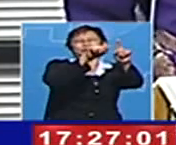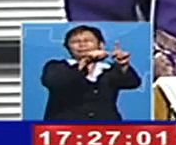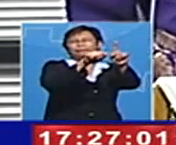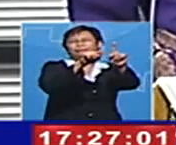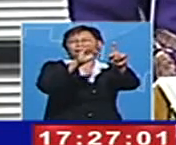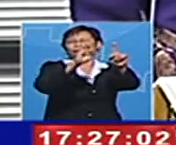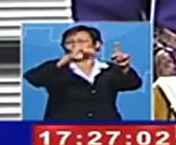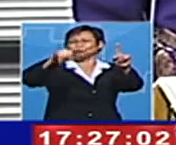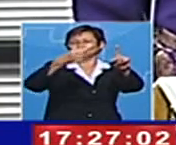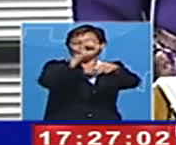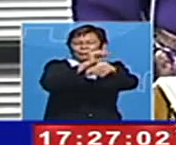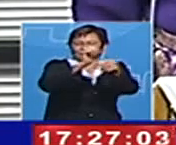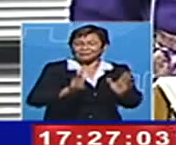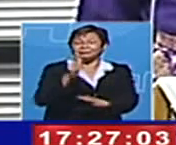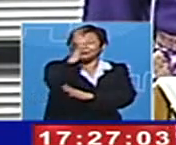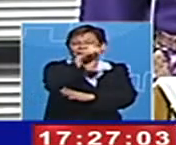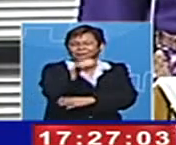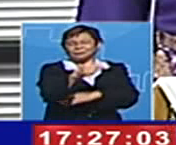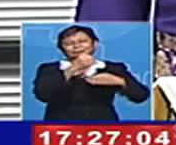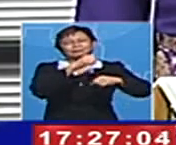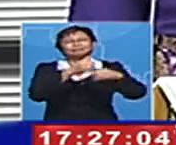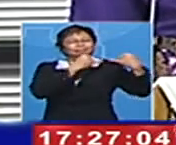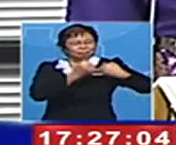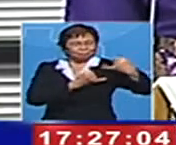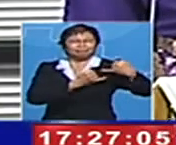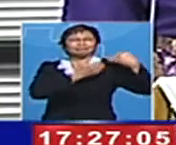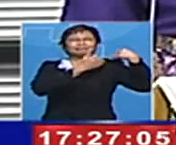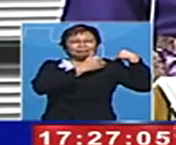1.6 juta mereka yang berjasa